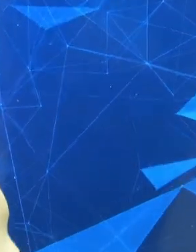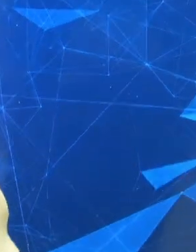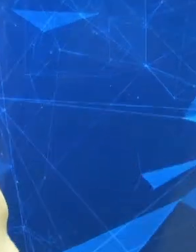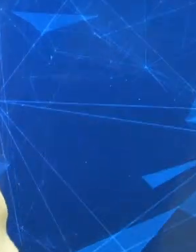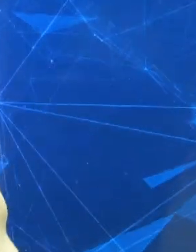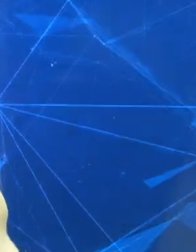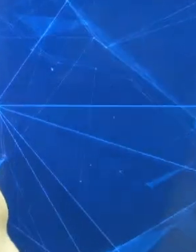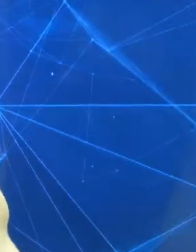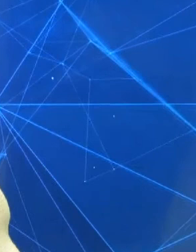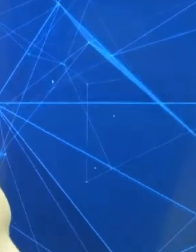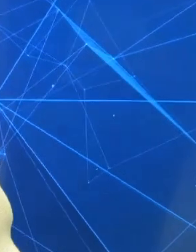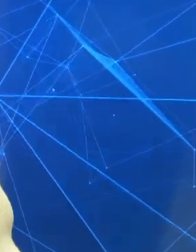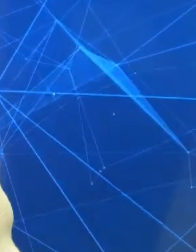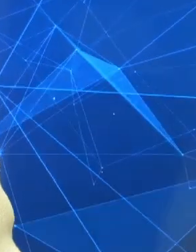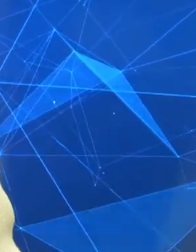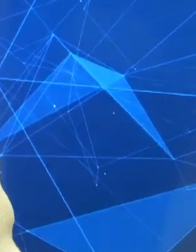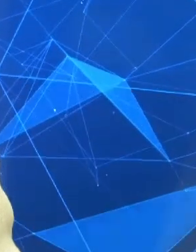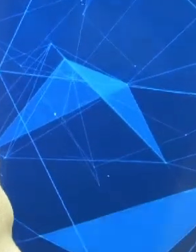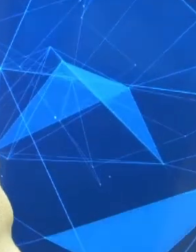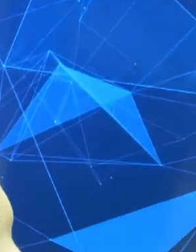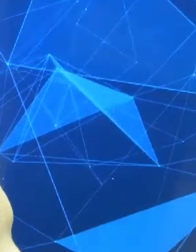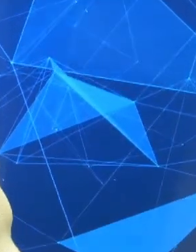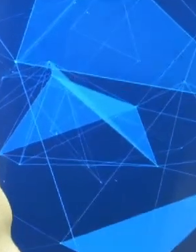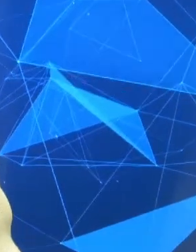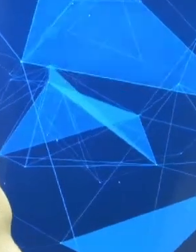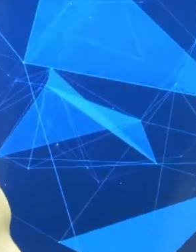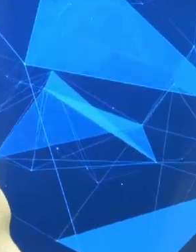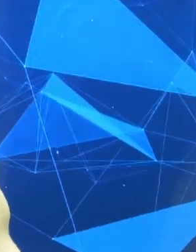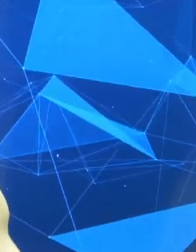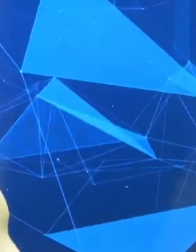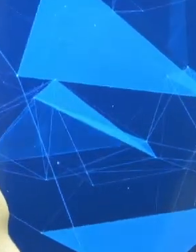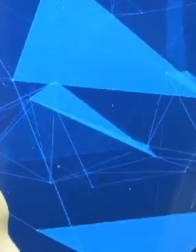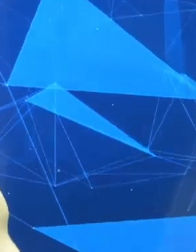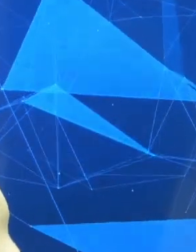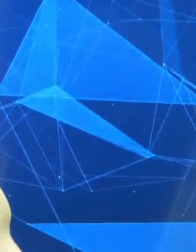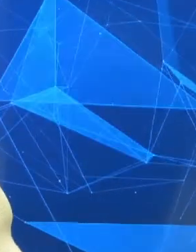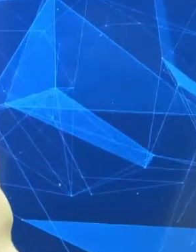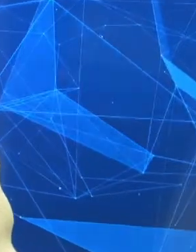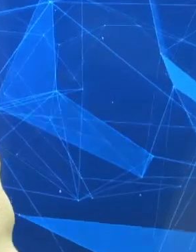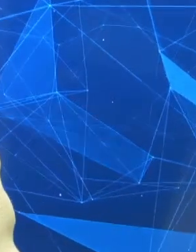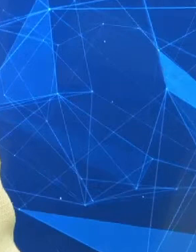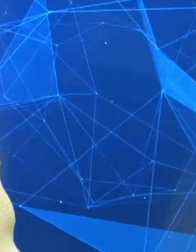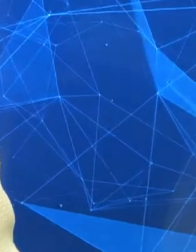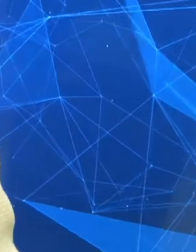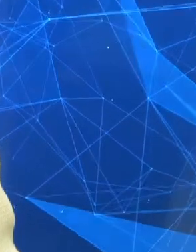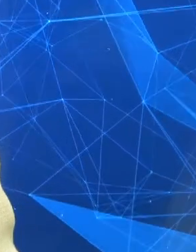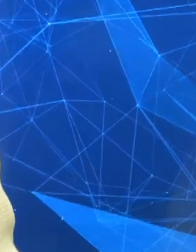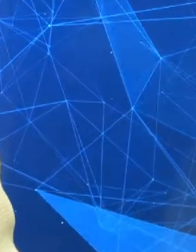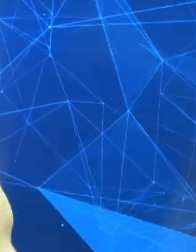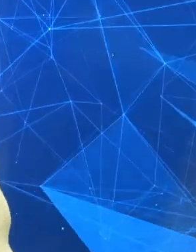Λίγες ώρες αργότερα, στο ίδιο καθεστώς, βρέθηκε ολόκληρος ο νομός.